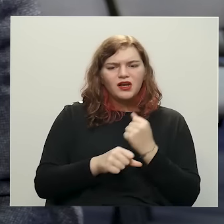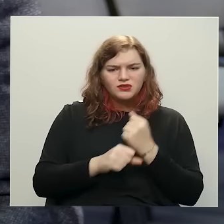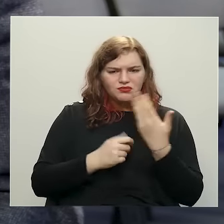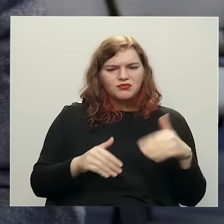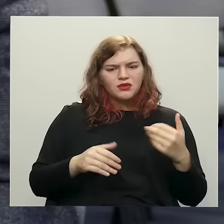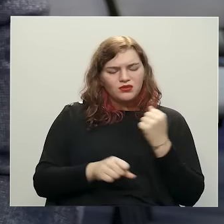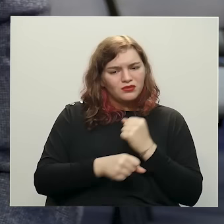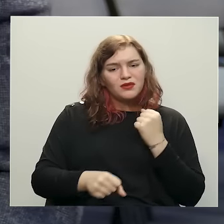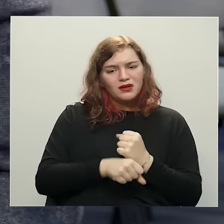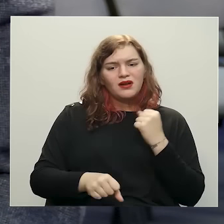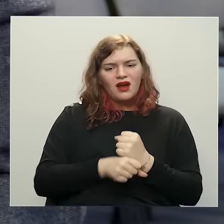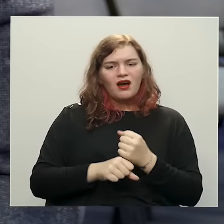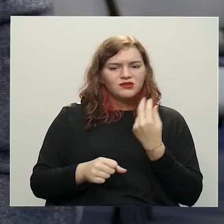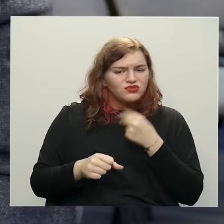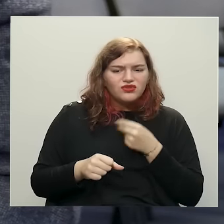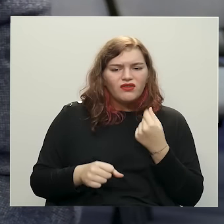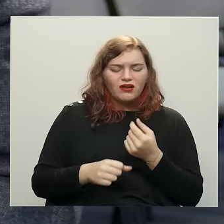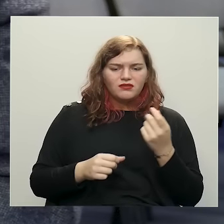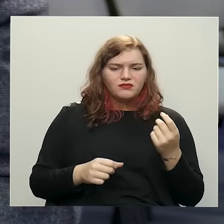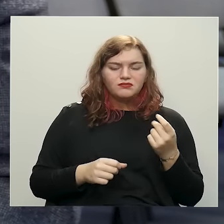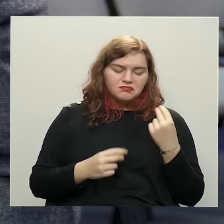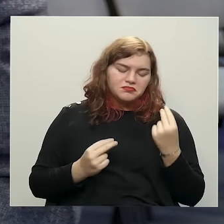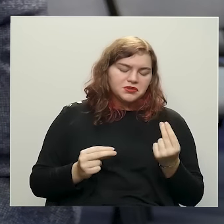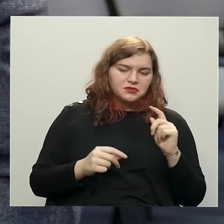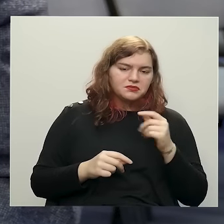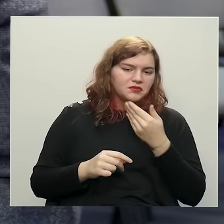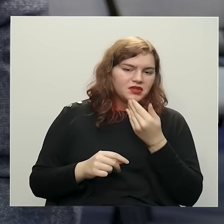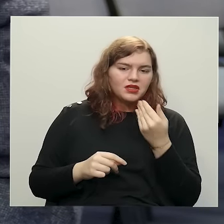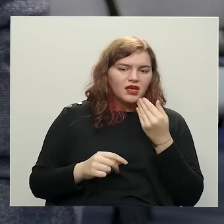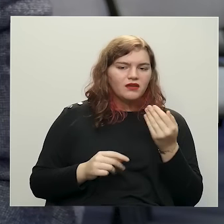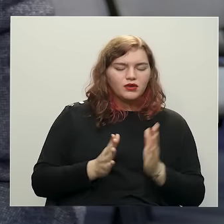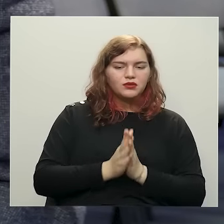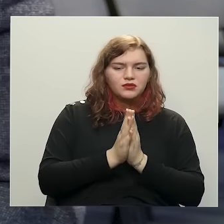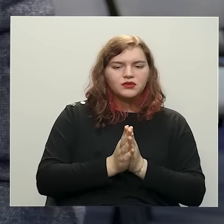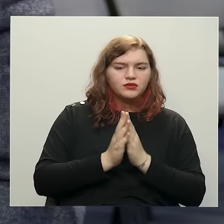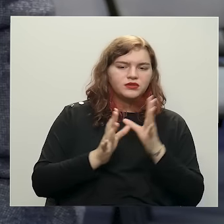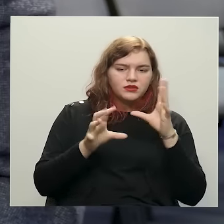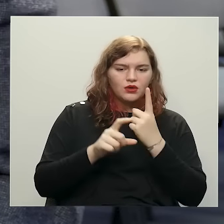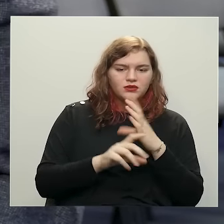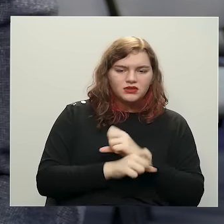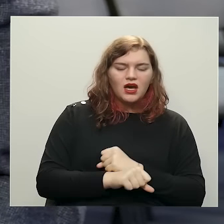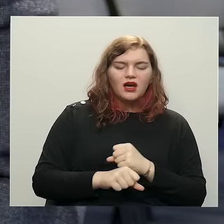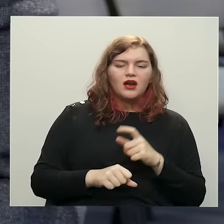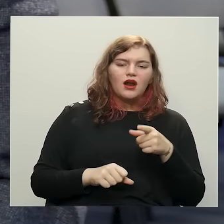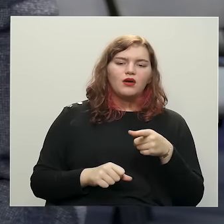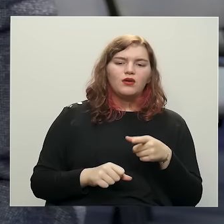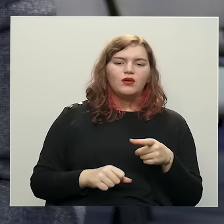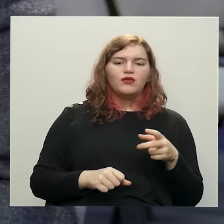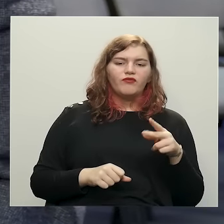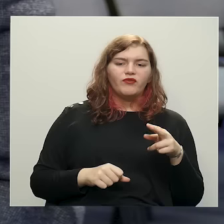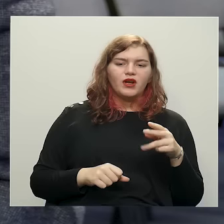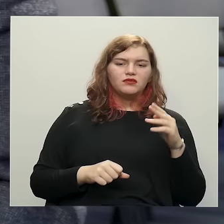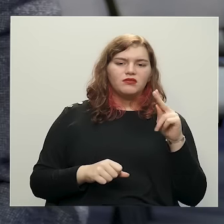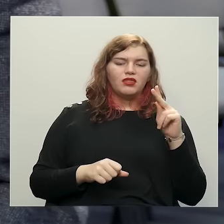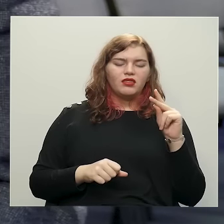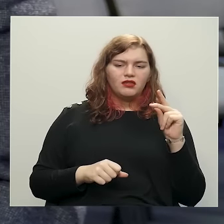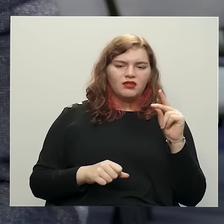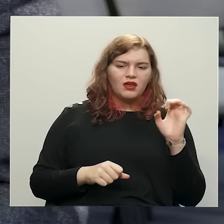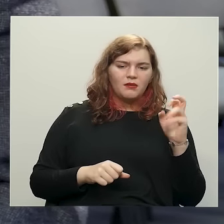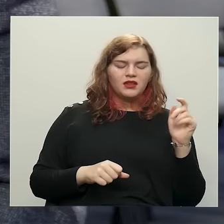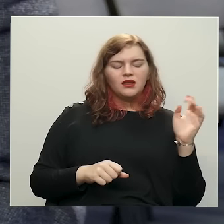Dumnezeu lucrează. Și chiar ne-am dus la Deva la o rugăciune la, într-o seară. Și acolo a venit fratele Demeter,